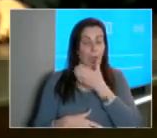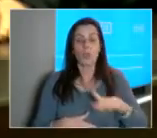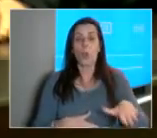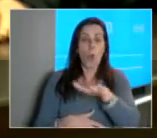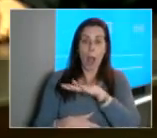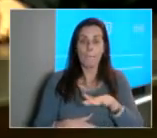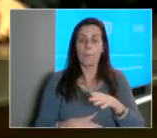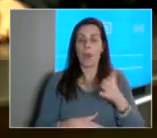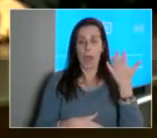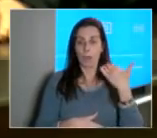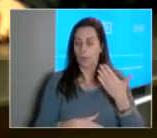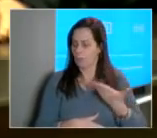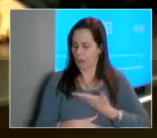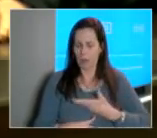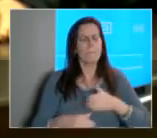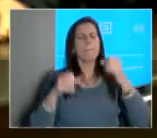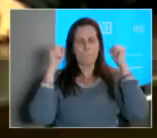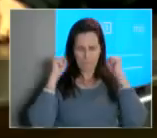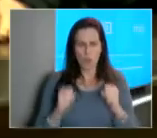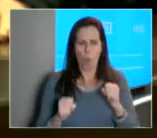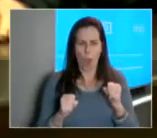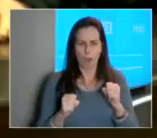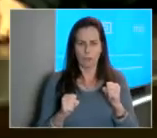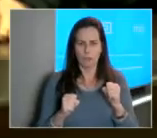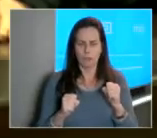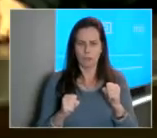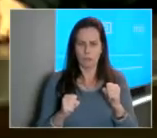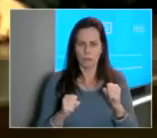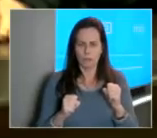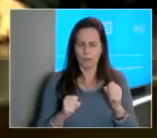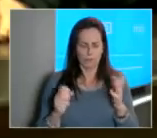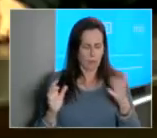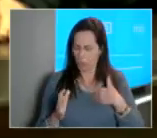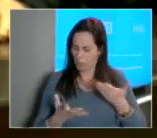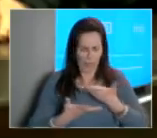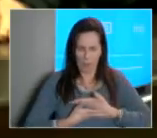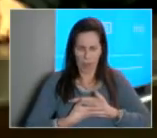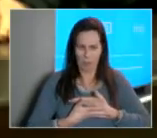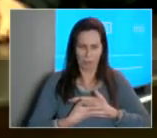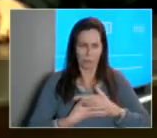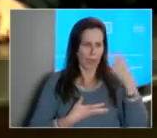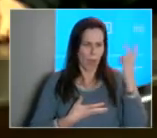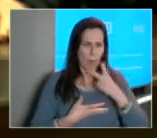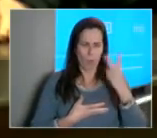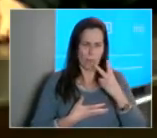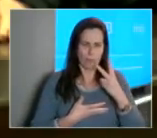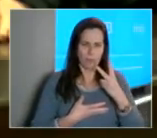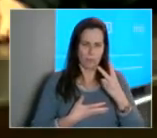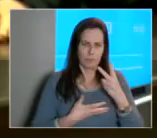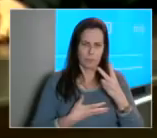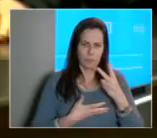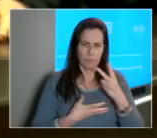ביחד, היינו סופגים בוודאות, בשאלה פשוטה, היינו סופגים כמובן את